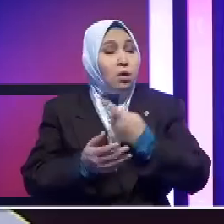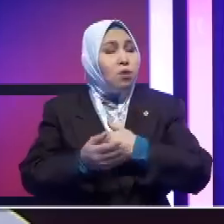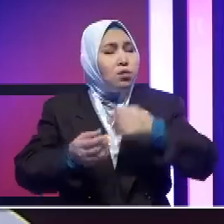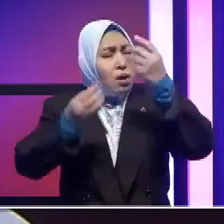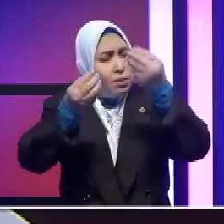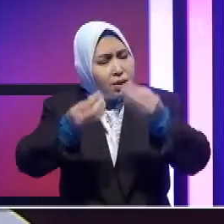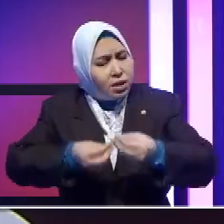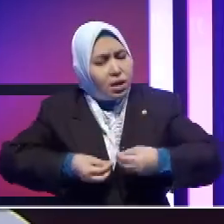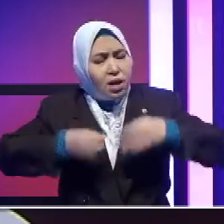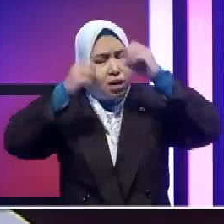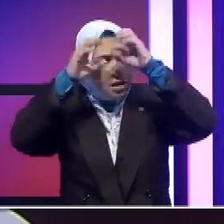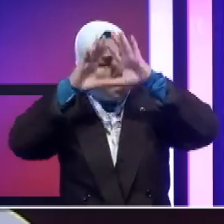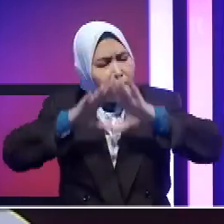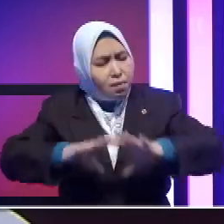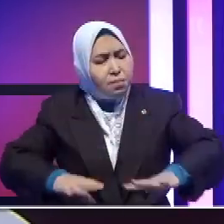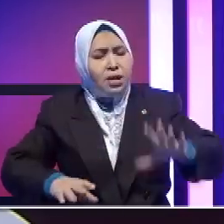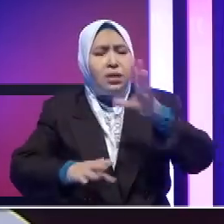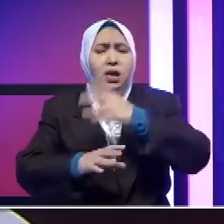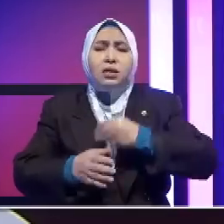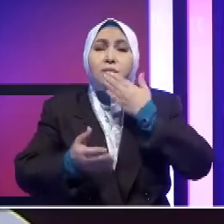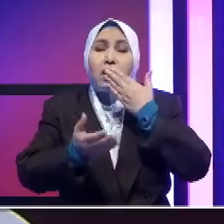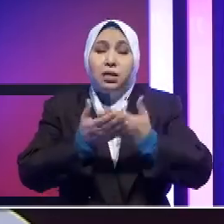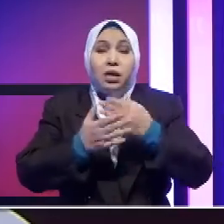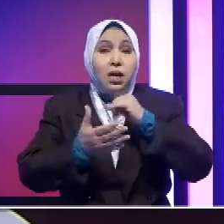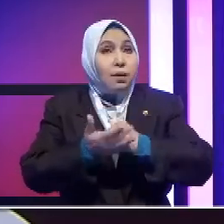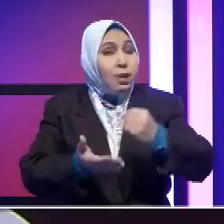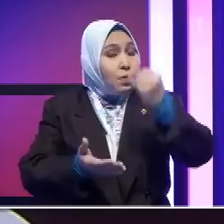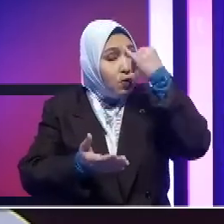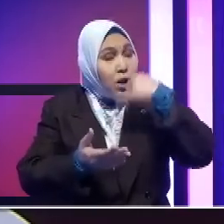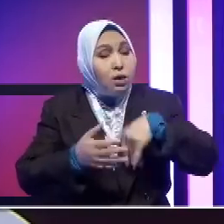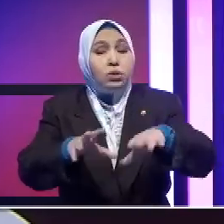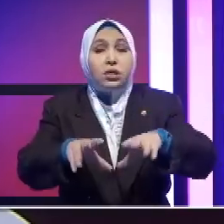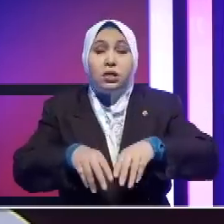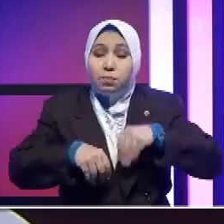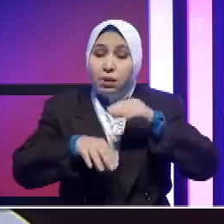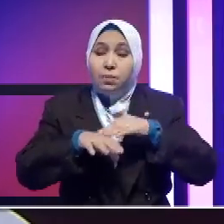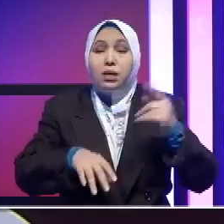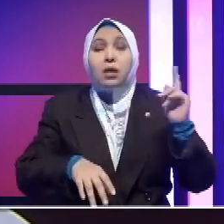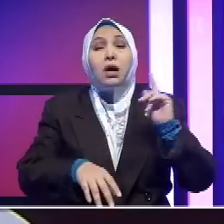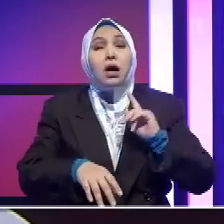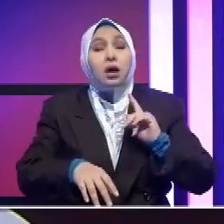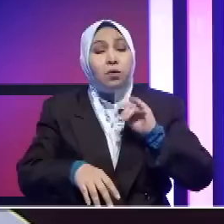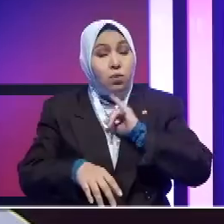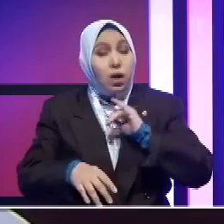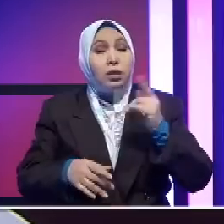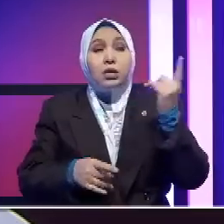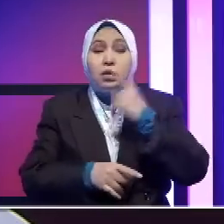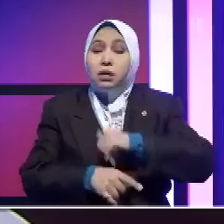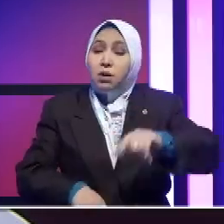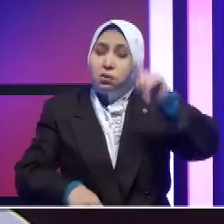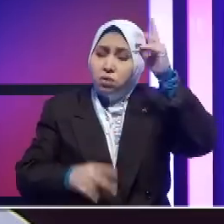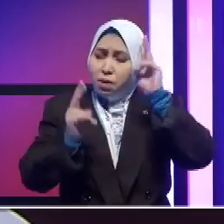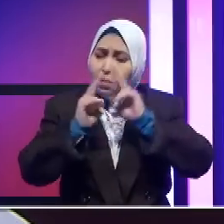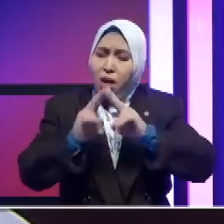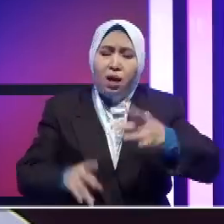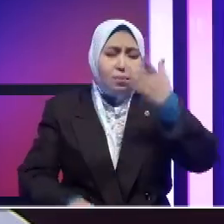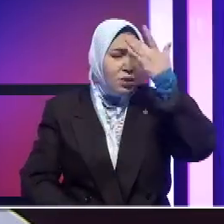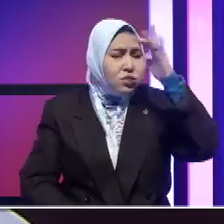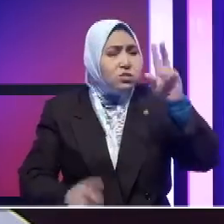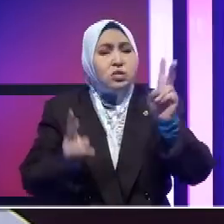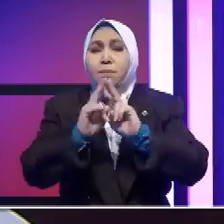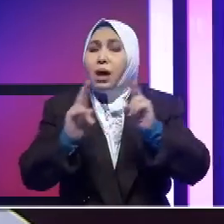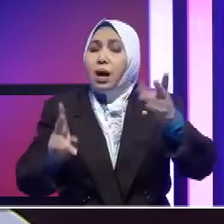ma 'allamtana innaka antal alimul hakim. Sesungguhnya-Mu ya Allah yang maha bijaksana, yang